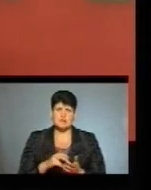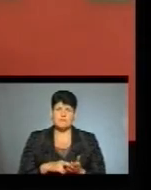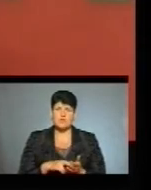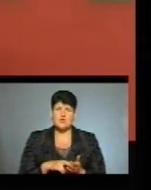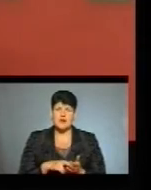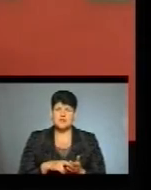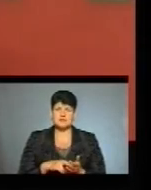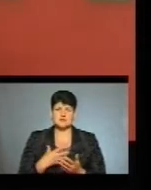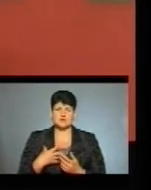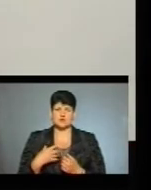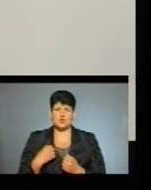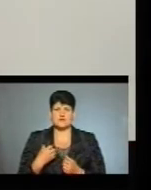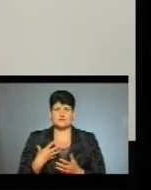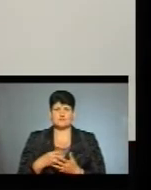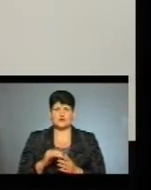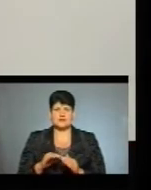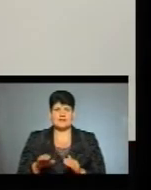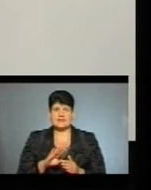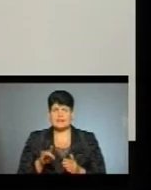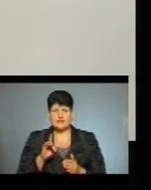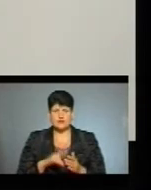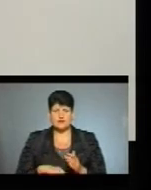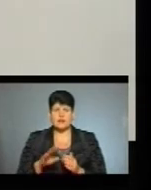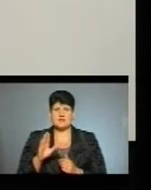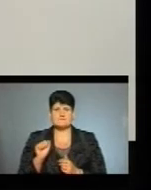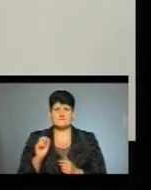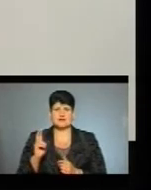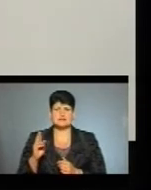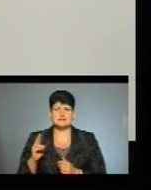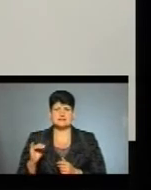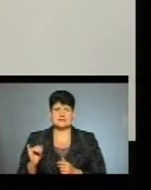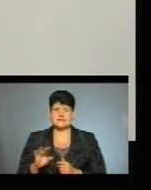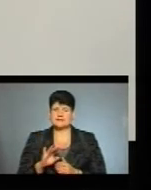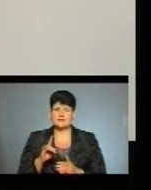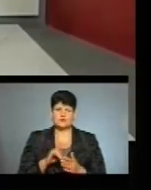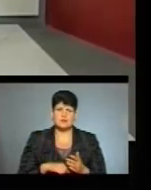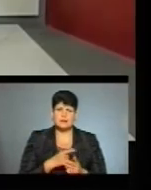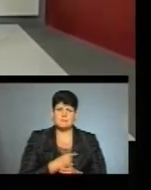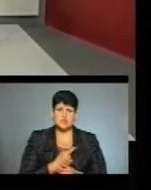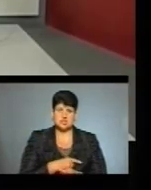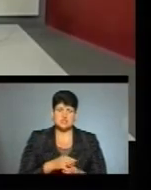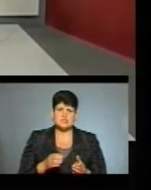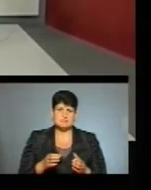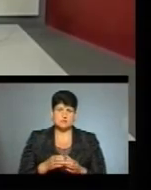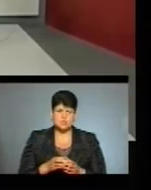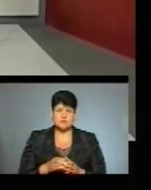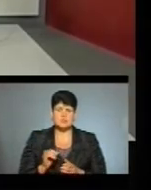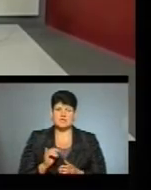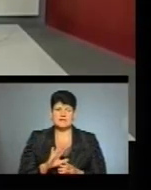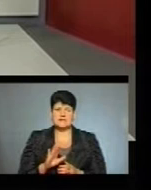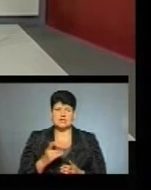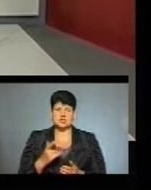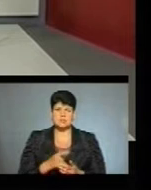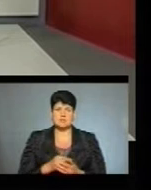за здоров'я своїх дітей, не довіряли вакцинам, не довіряли медичній спільноті і не щепили